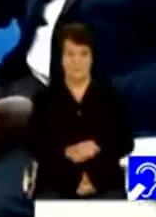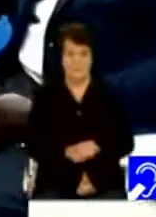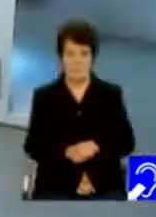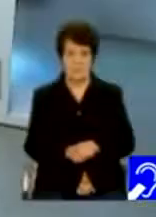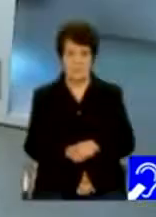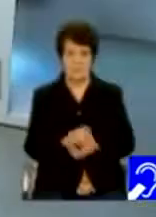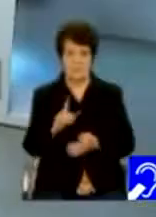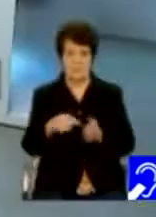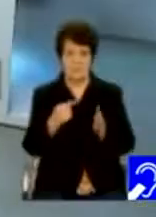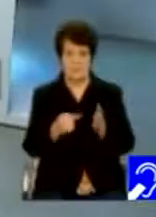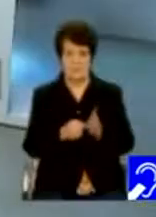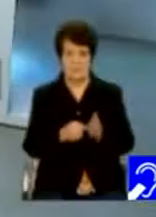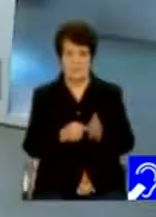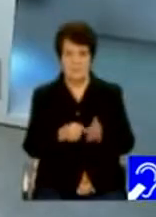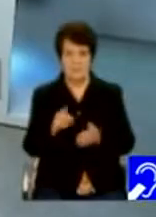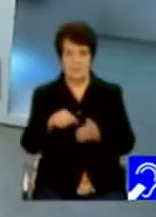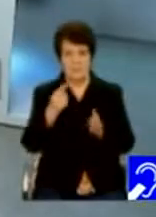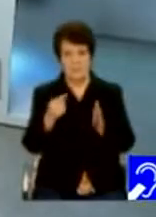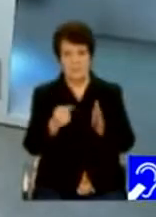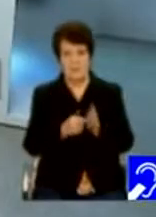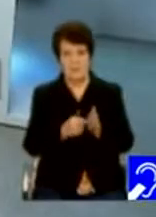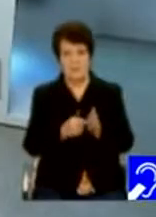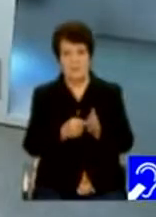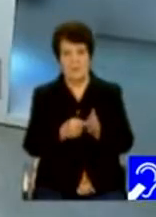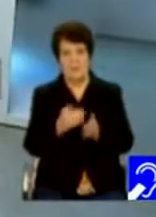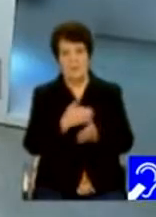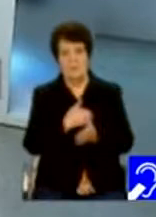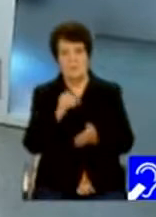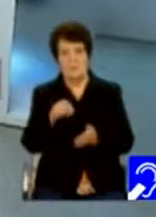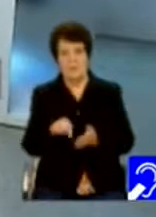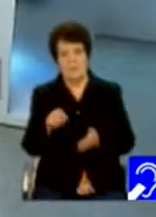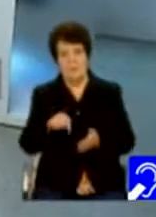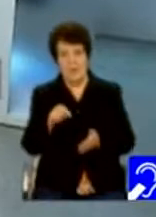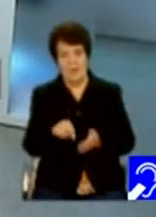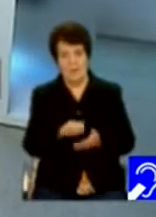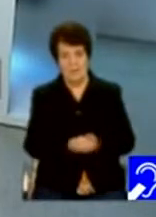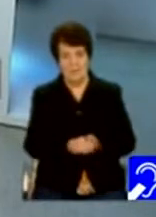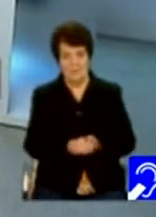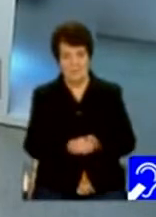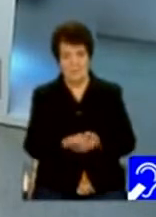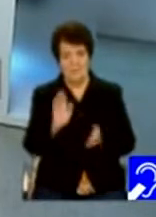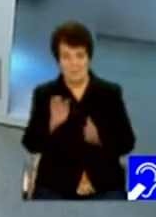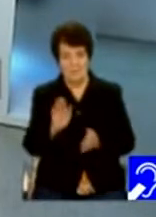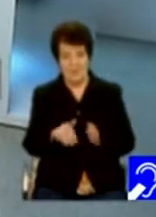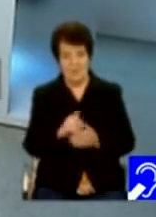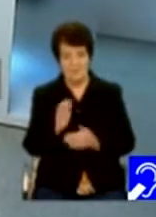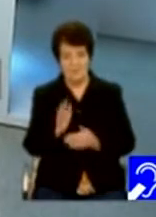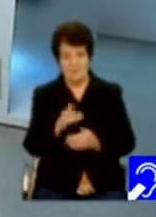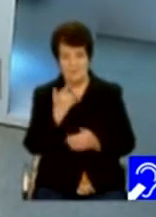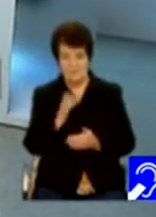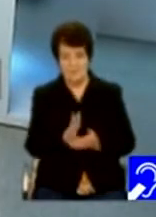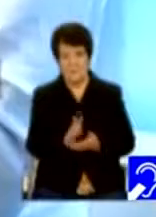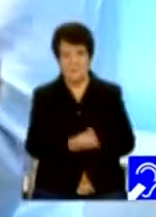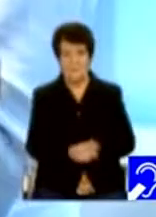pentru această întrebare, eu aș vrea să-i pun o întrebare, doamne Griscu. Nu putem, pentru că aici nu este realitatea. Mai rămâne cetățenii timp.